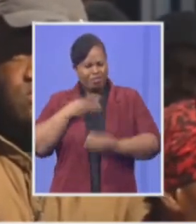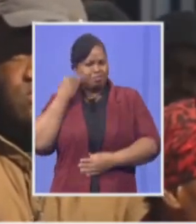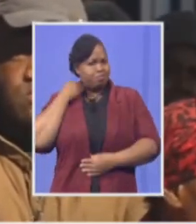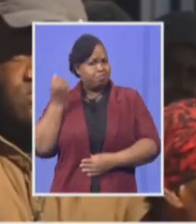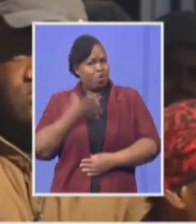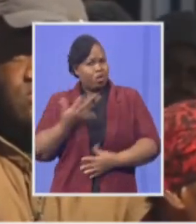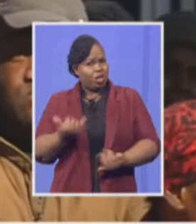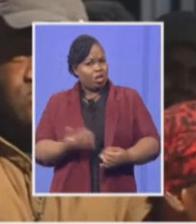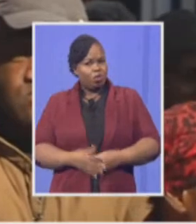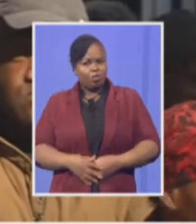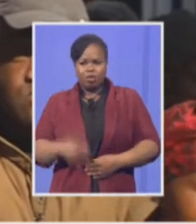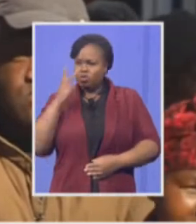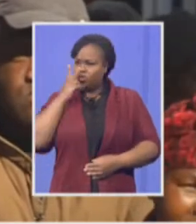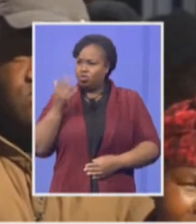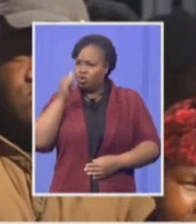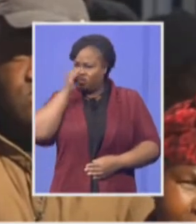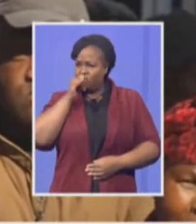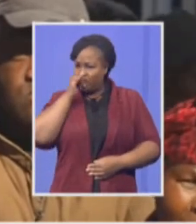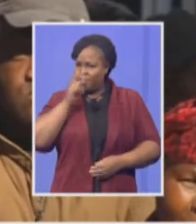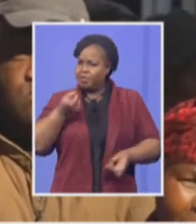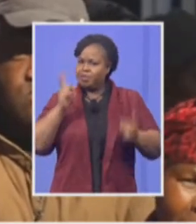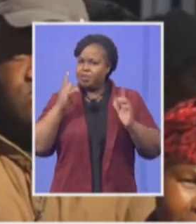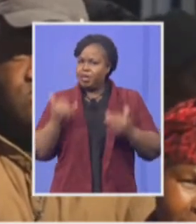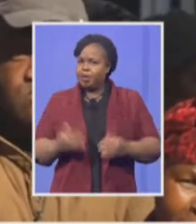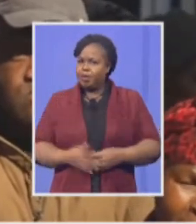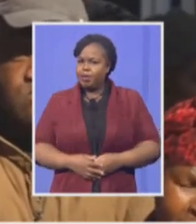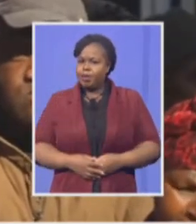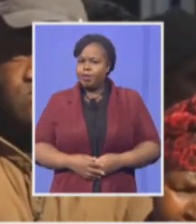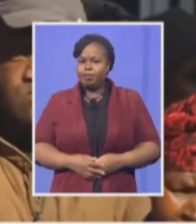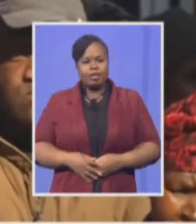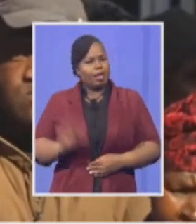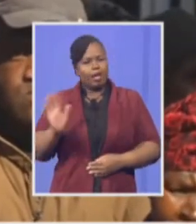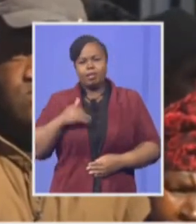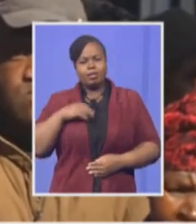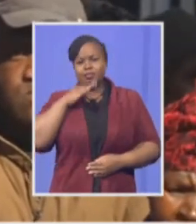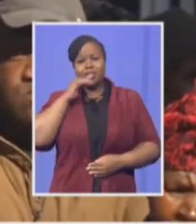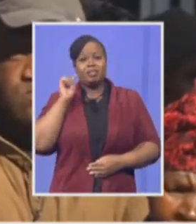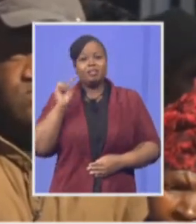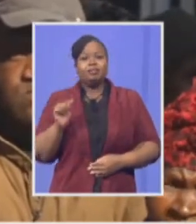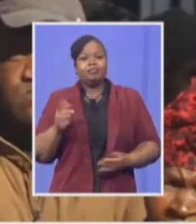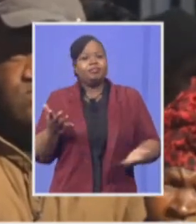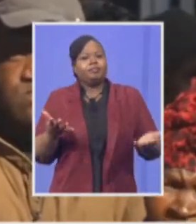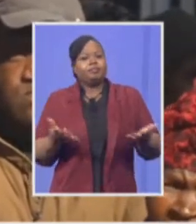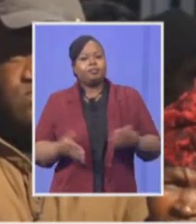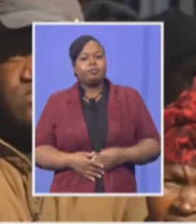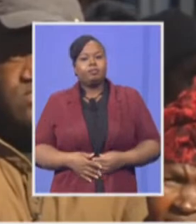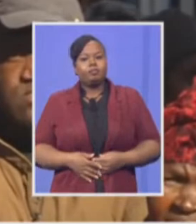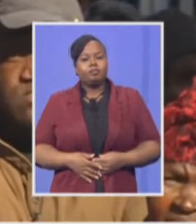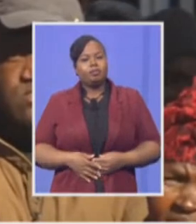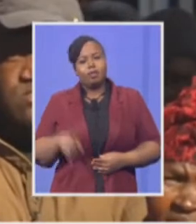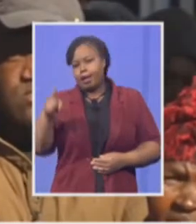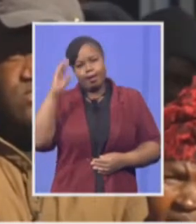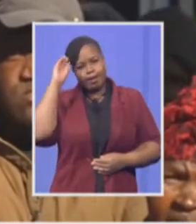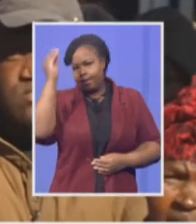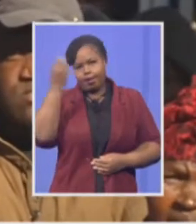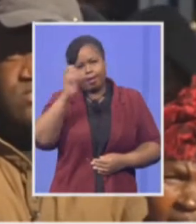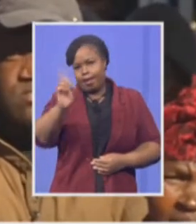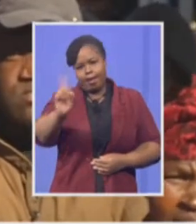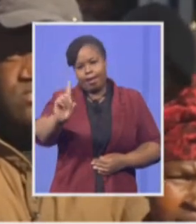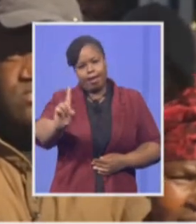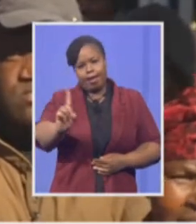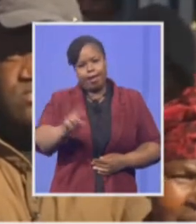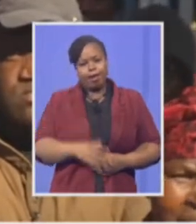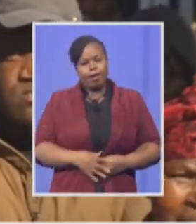zikhuphukile kodwa kunje i-crime nawo nje ndikhuphukile hayi ukuthi enziwa ukuthi Ndosi ngeke siyakhala